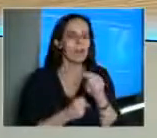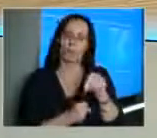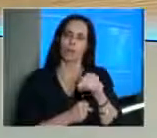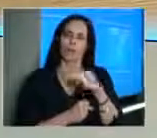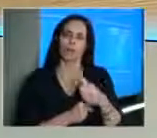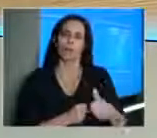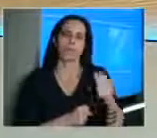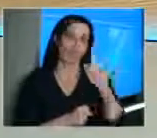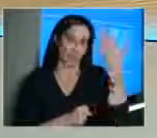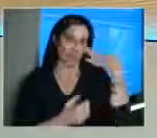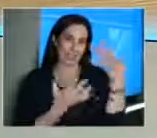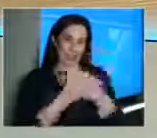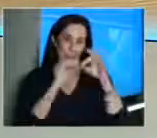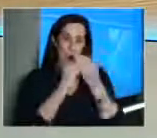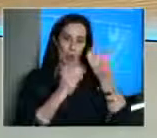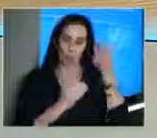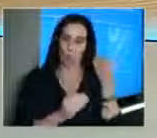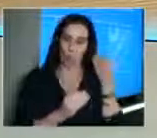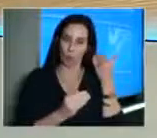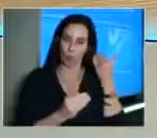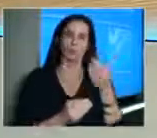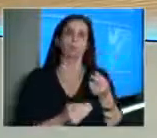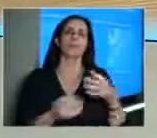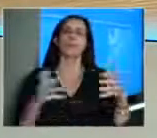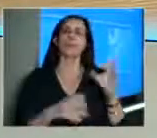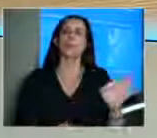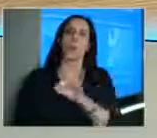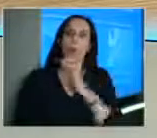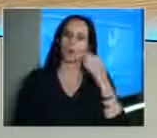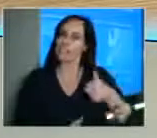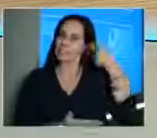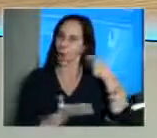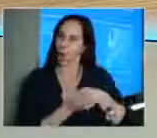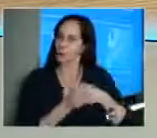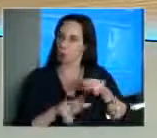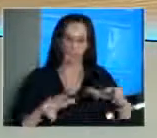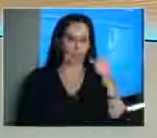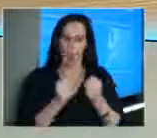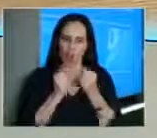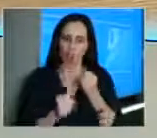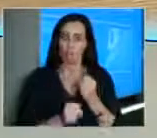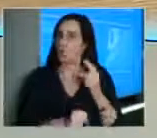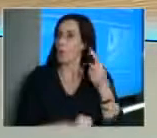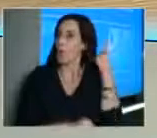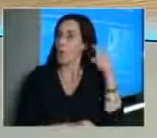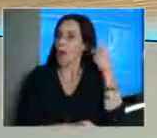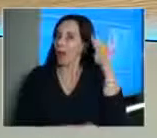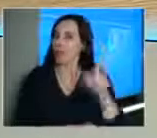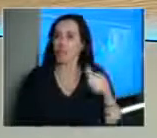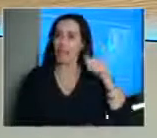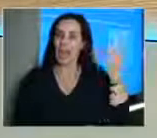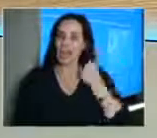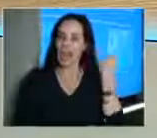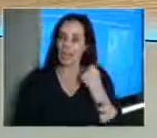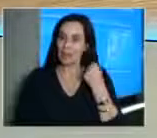שהיה הסינדרלה של הבחירות האחרונות, יושב ראש כולנו, שר האוצר משה כחלון. מי שהיה אחד האנשים